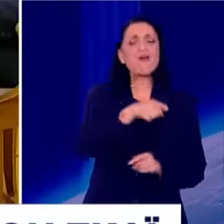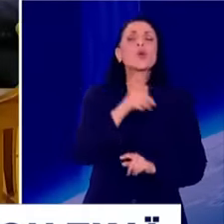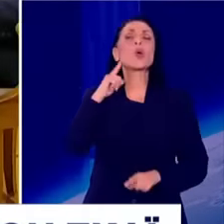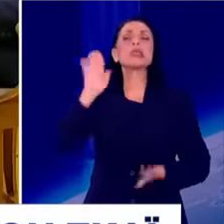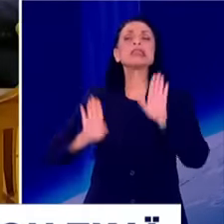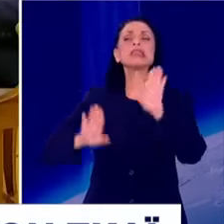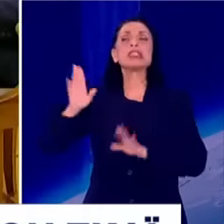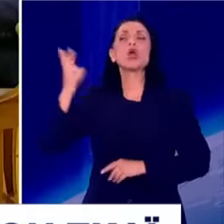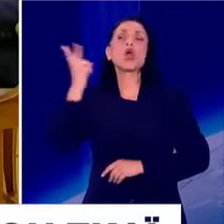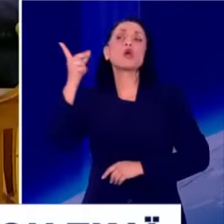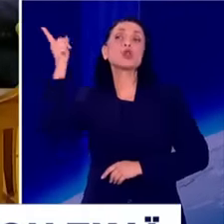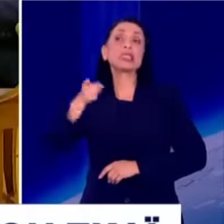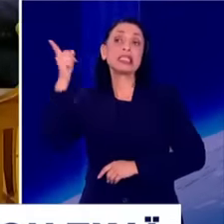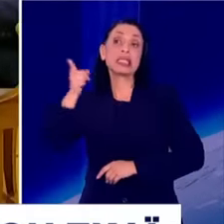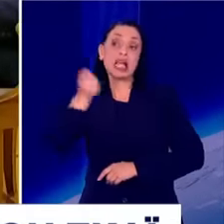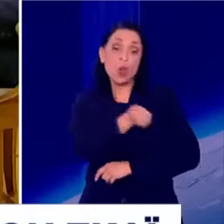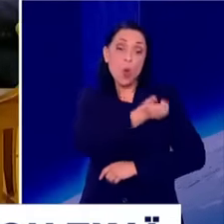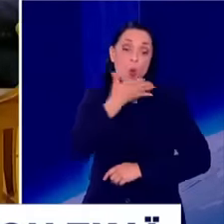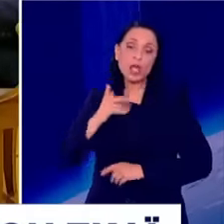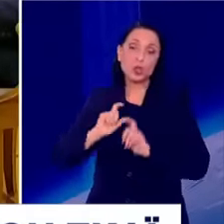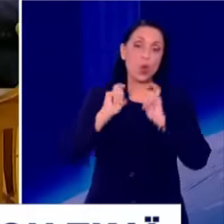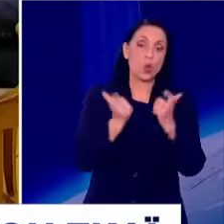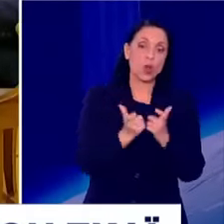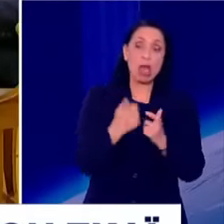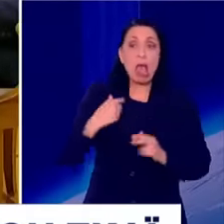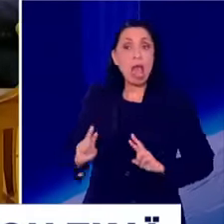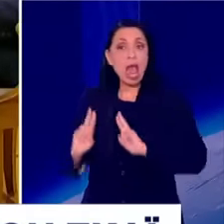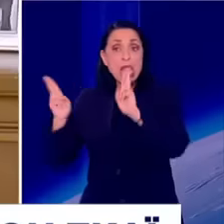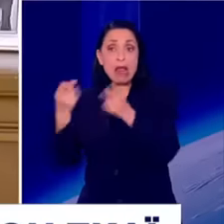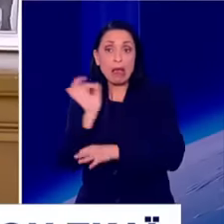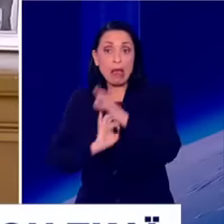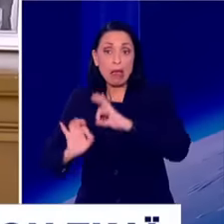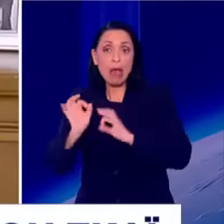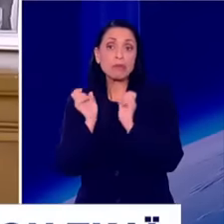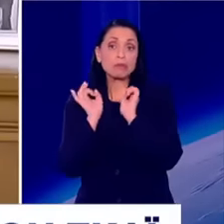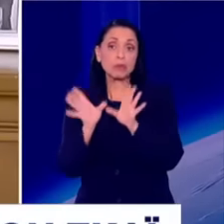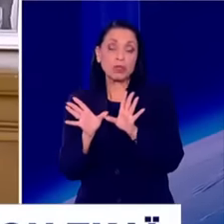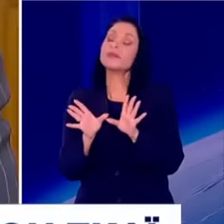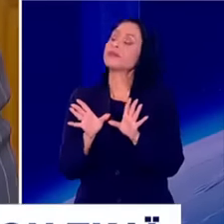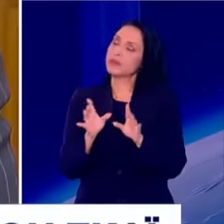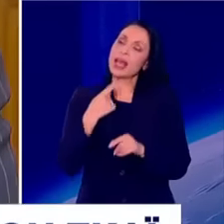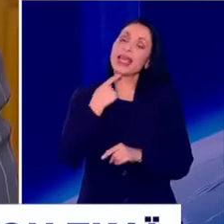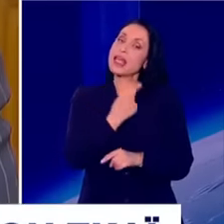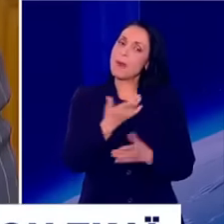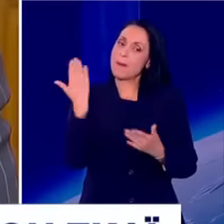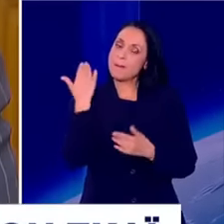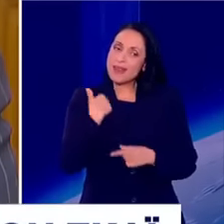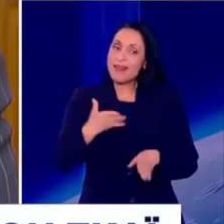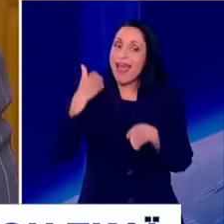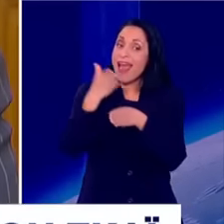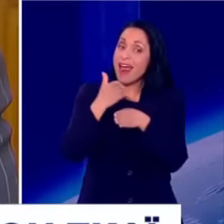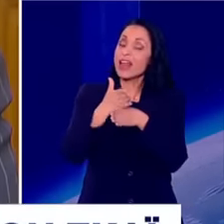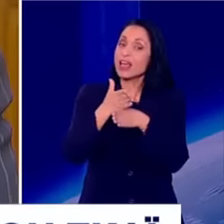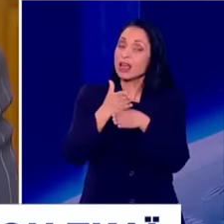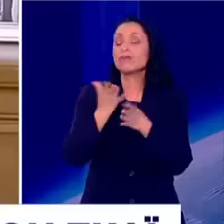των δαπανών ενός νοικοκυριού. Δεν μιλήσαμε καθόλου για την ενέργεια, όπου οι τιμές ορισμένες περιπτώσεις είναι χαμηλότερες. Μιλήσαμε και για τα ενίκια όμως και για μια σειρά από